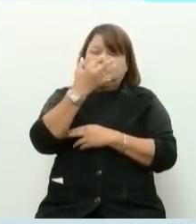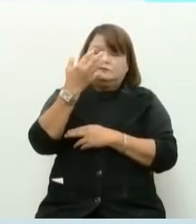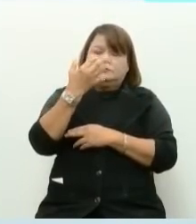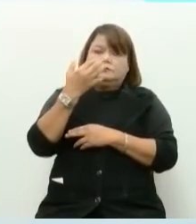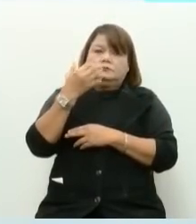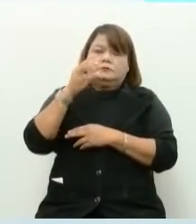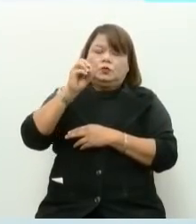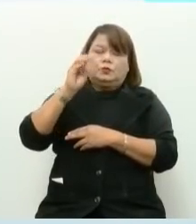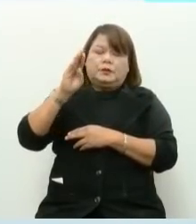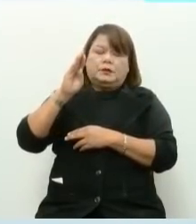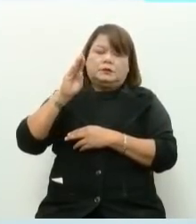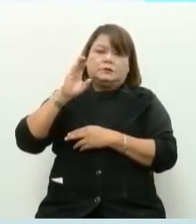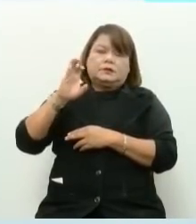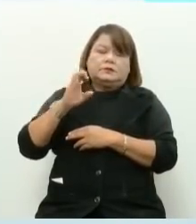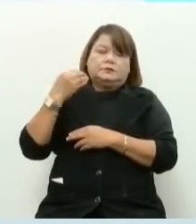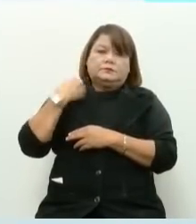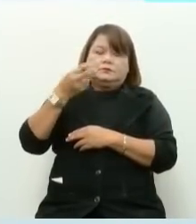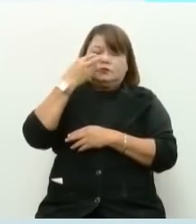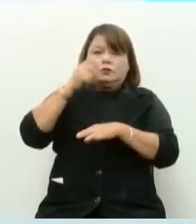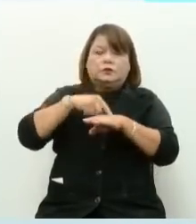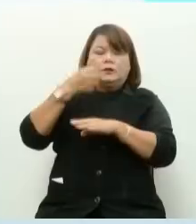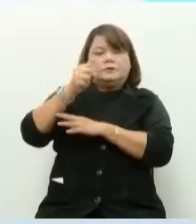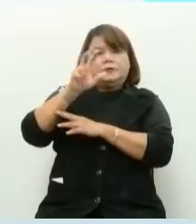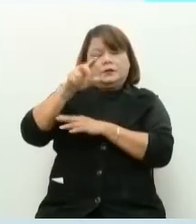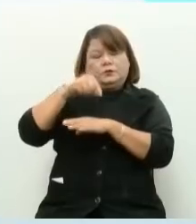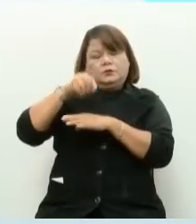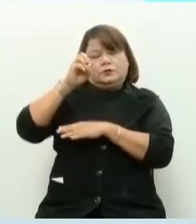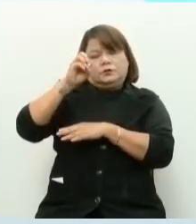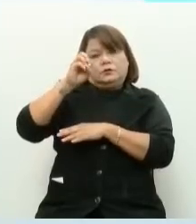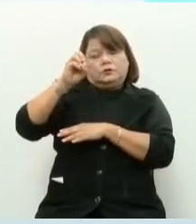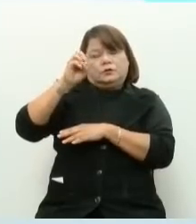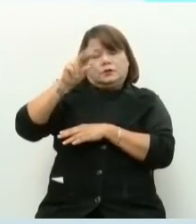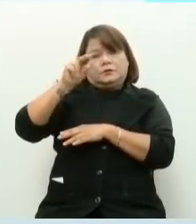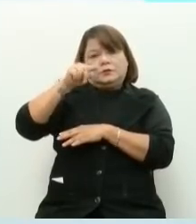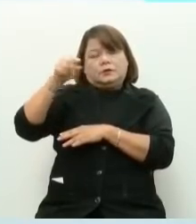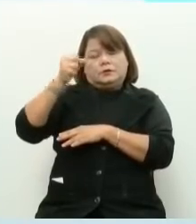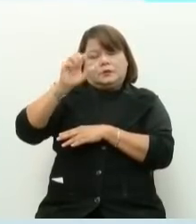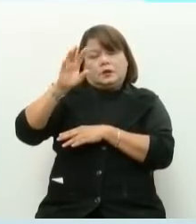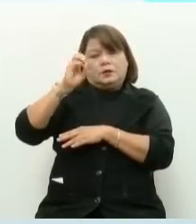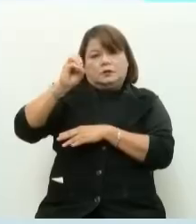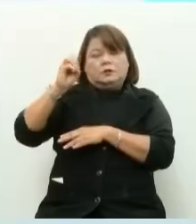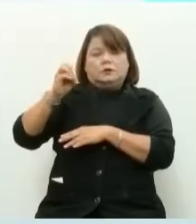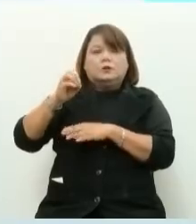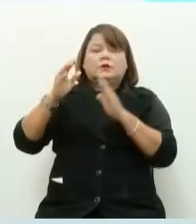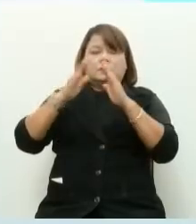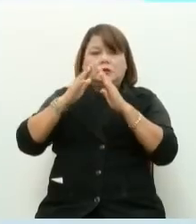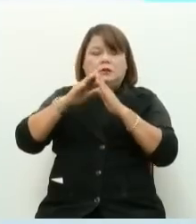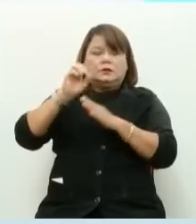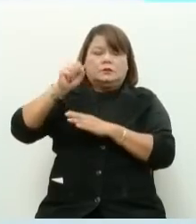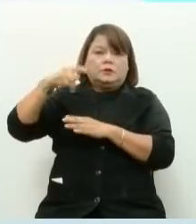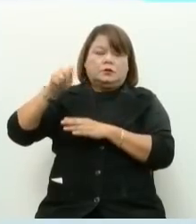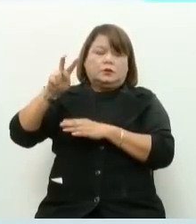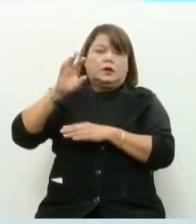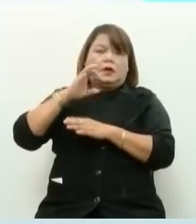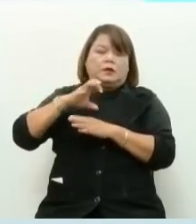ของ OBEC Channel ด้วยค่ะและในเวลา 13:30 นถึง 15:00 นนะคะกับรายการคลินิกสตผครั้งที่7ถ่าย